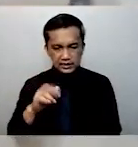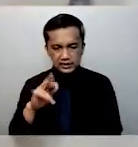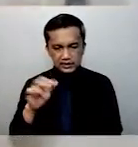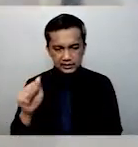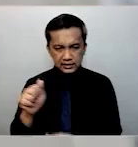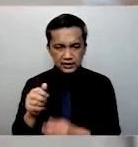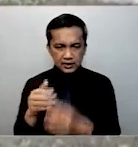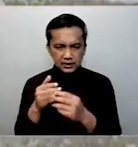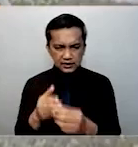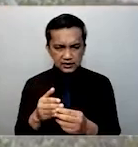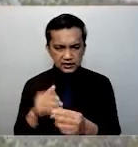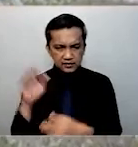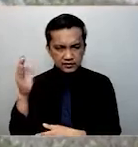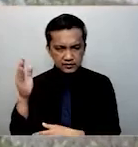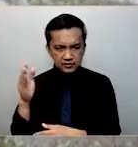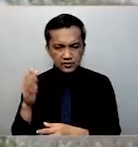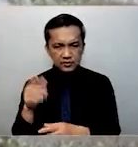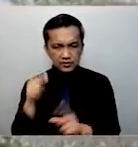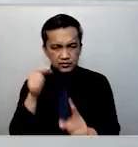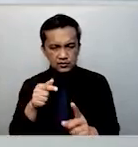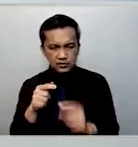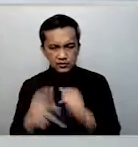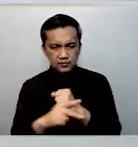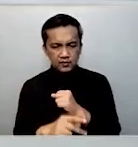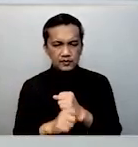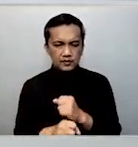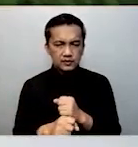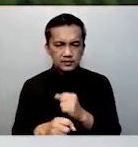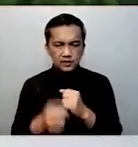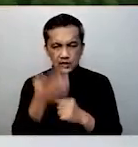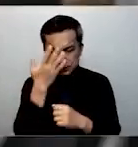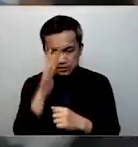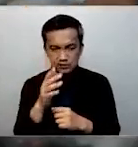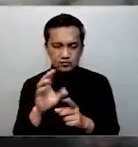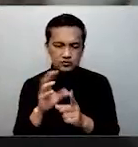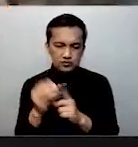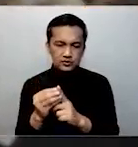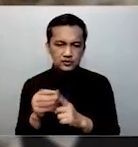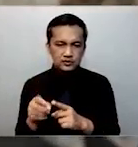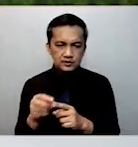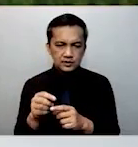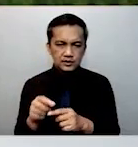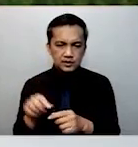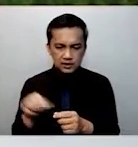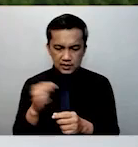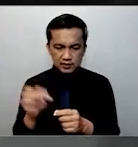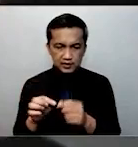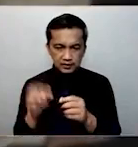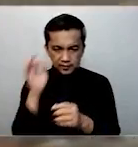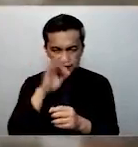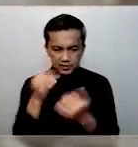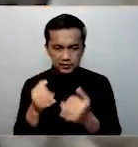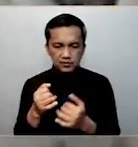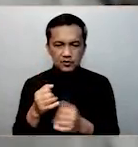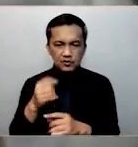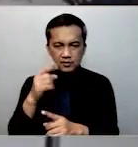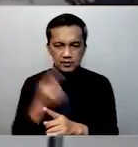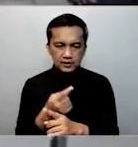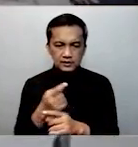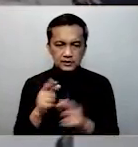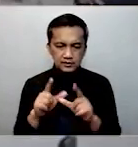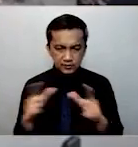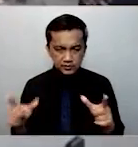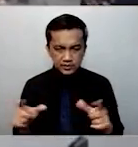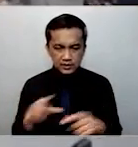fashion show na layong ipromote ang talento, kultura at mga habing Pilipino ngayong buwan ng wika. Kabilang sa